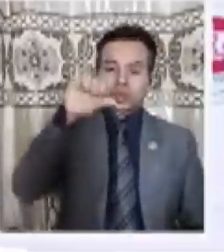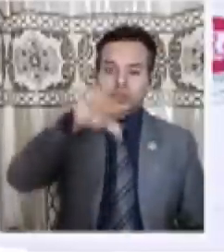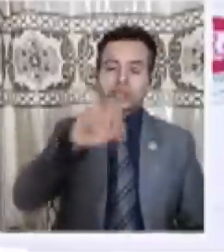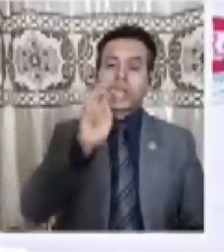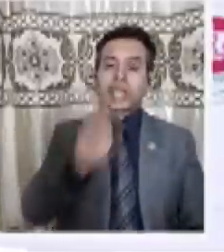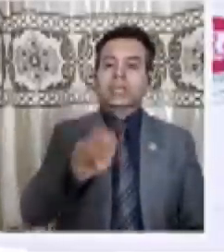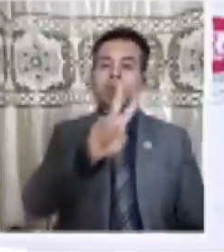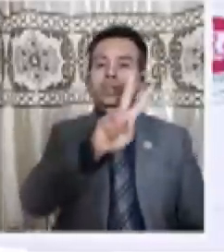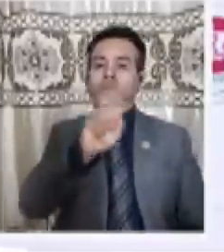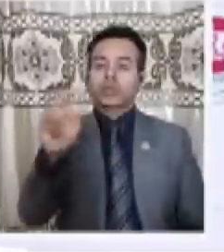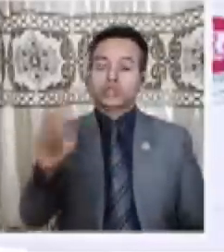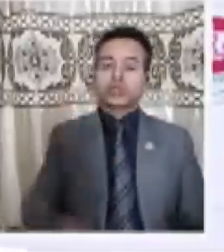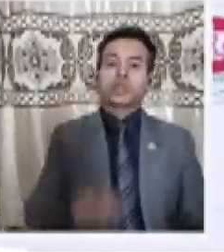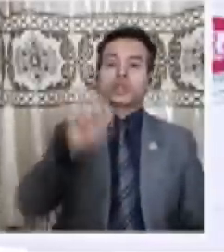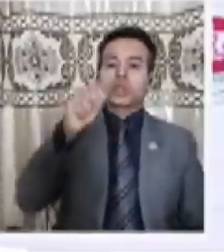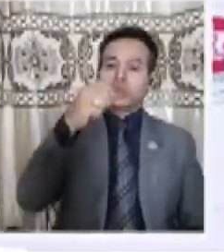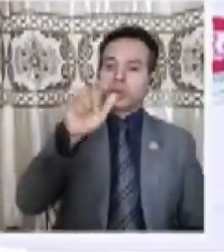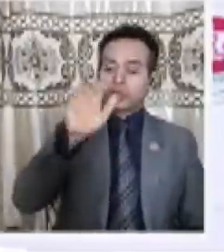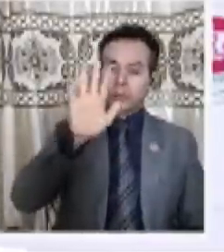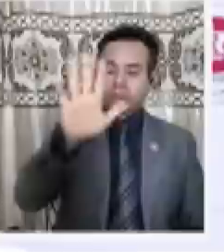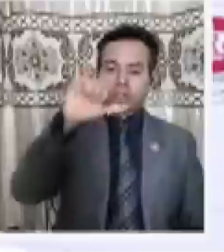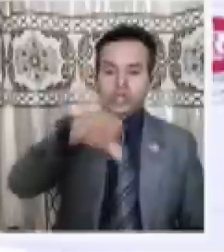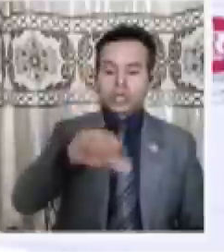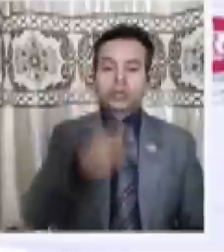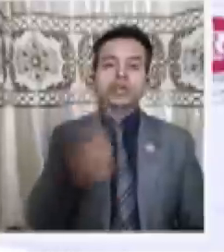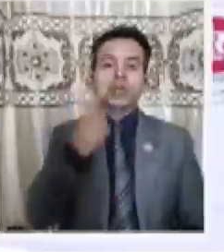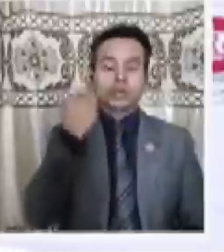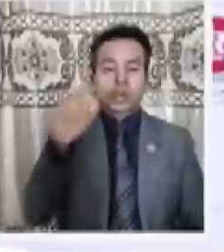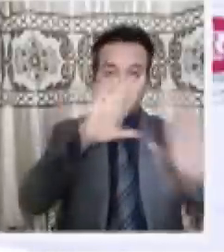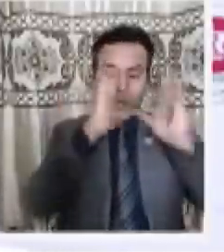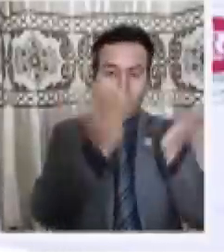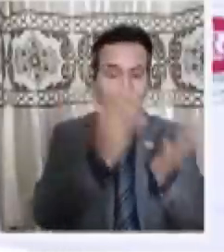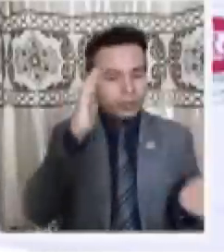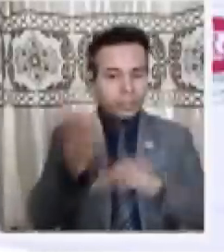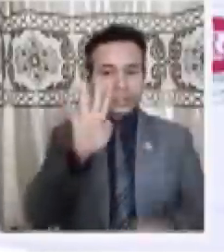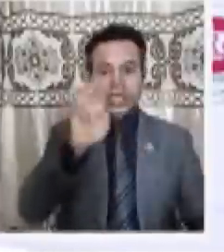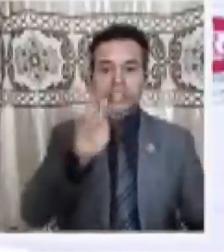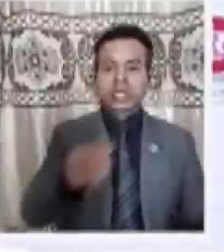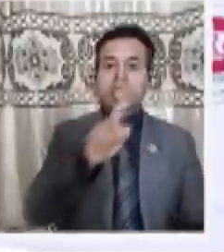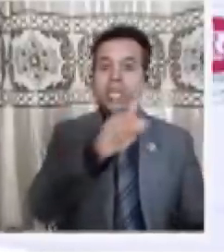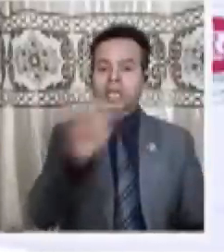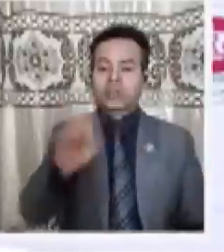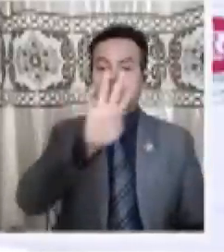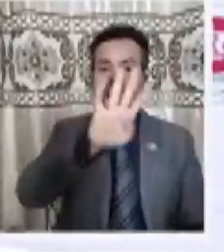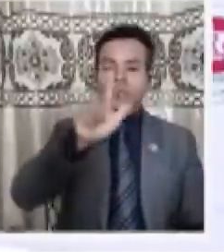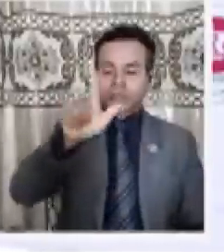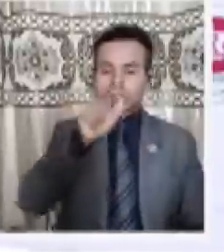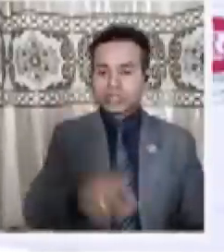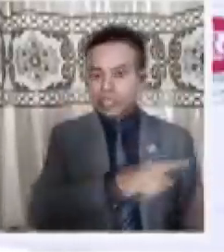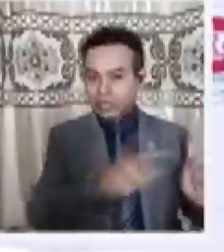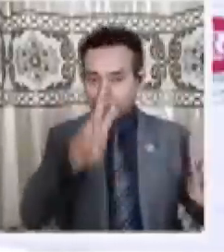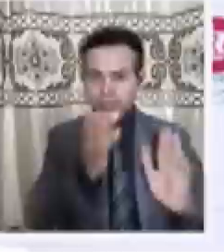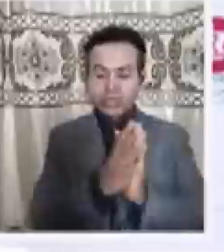1,16,69,259 জন। 24 ঘন্টায় বিশ্বে মৃত্যুবরণ করেছেন 4,147 জন এবং এ পর্যন্ত মৃত্যুবরণ করেছেন